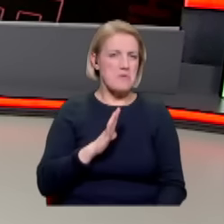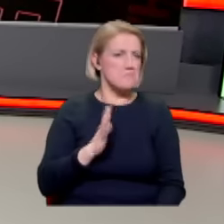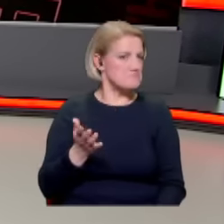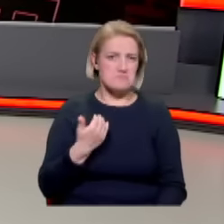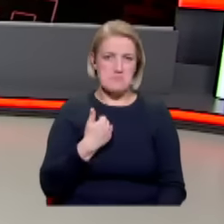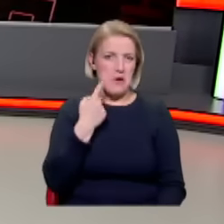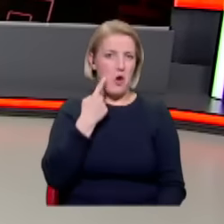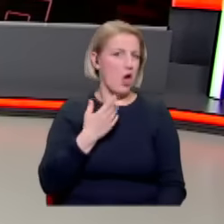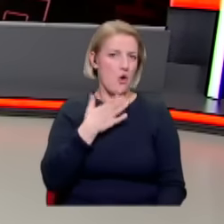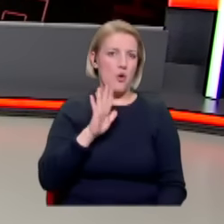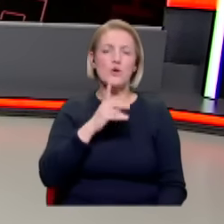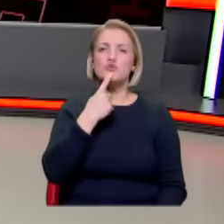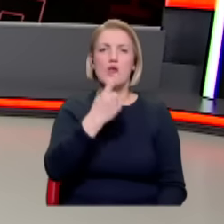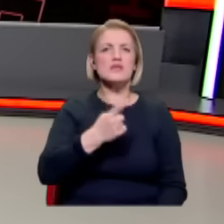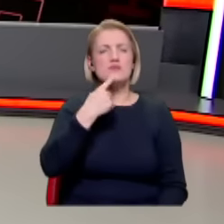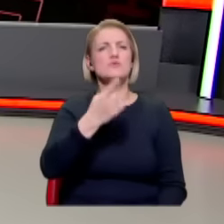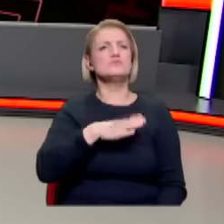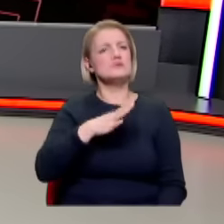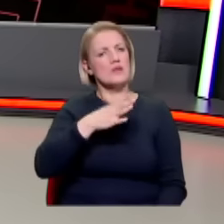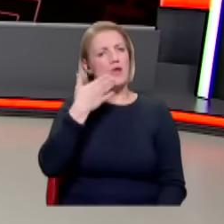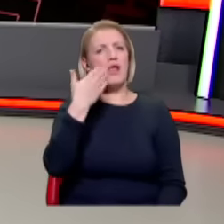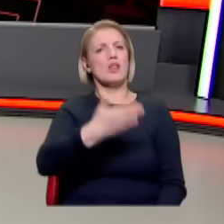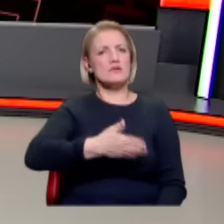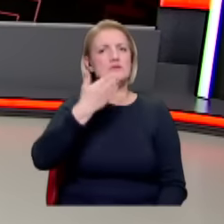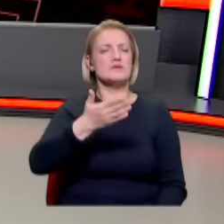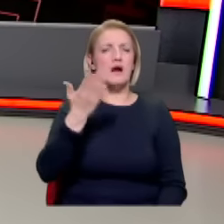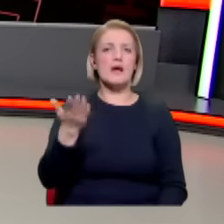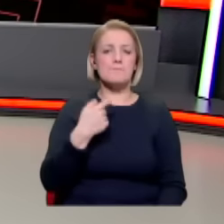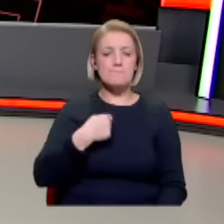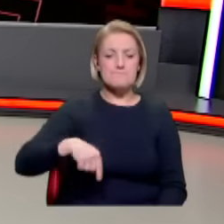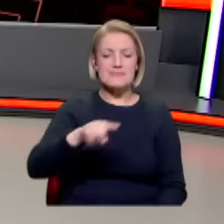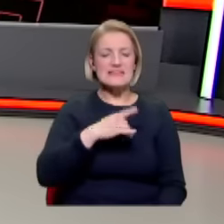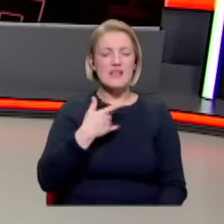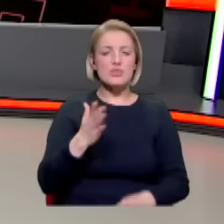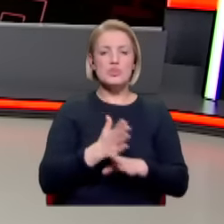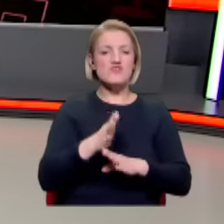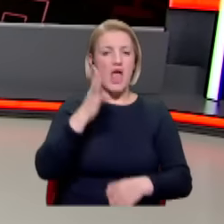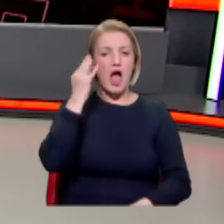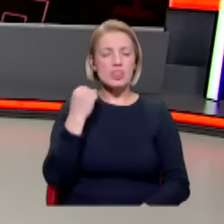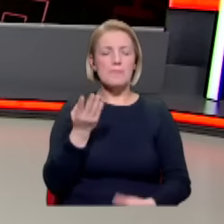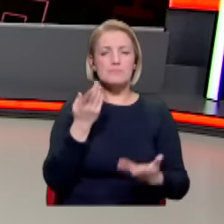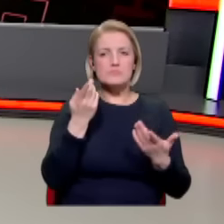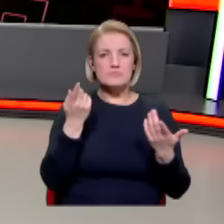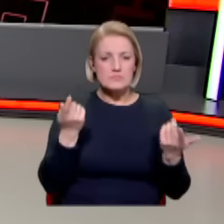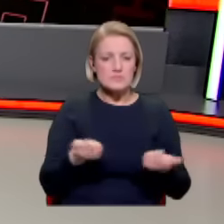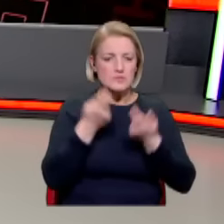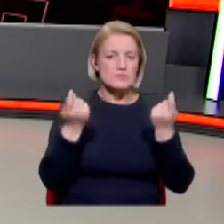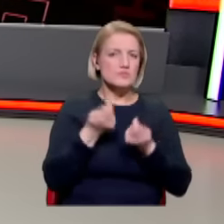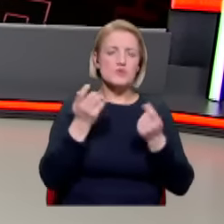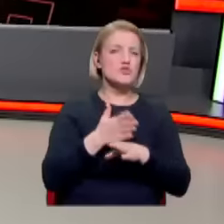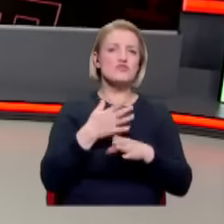yok. Çünkü söyleyeceklerini söylesinler. Biz niye anlamlandırmaya çalışalım, niye uğraşalım?